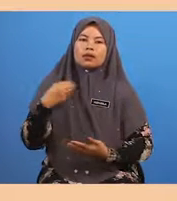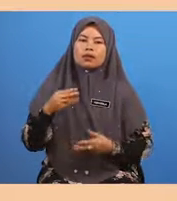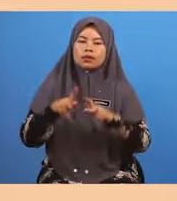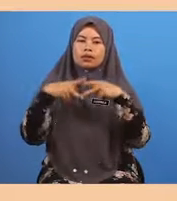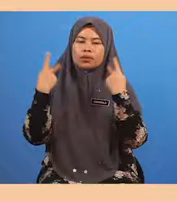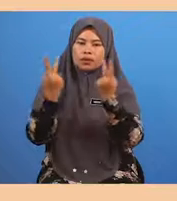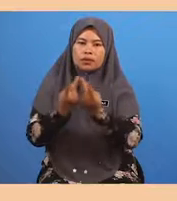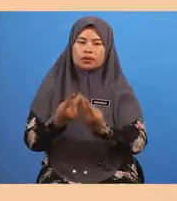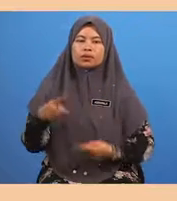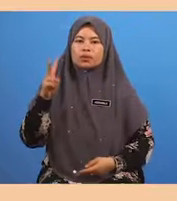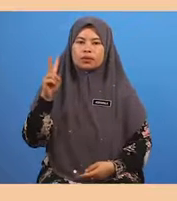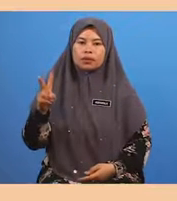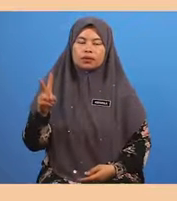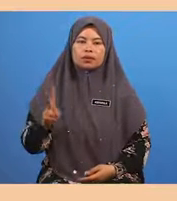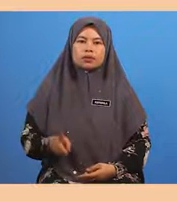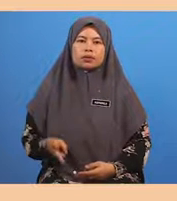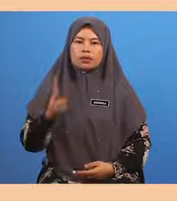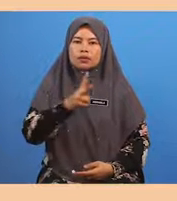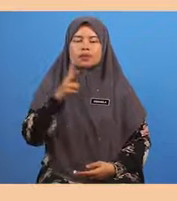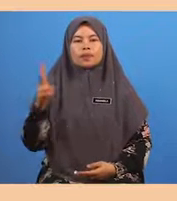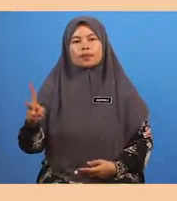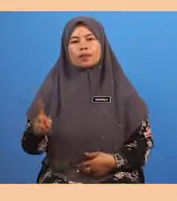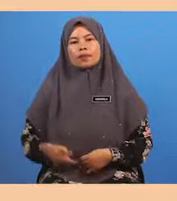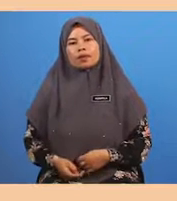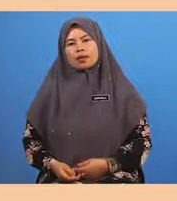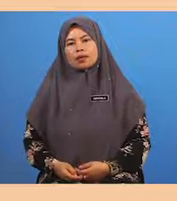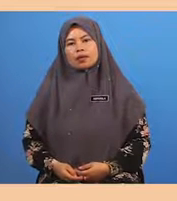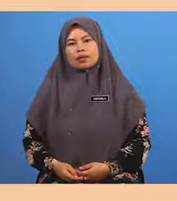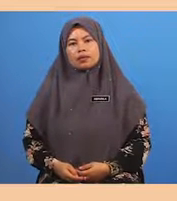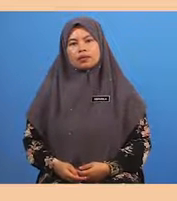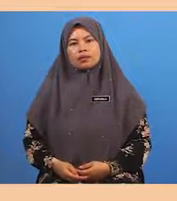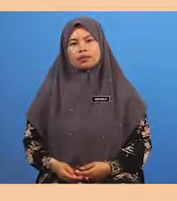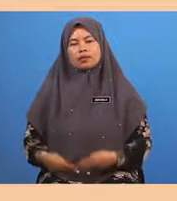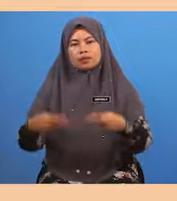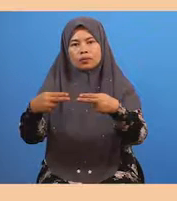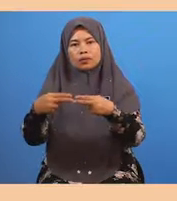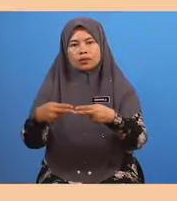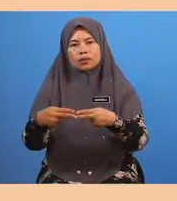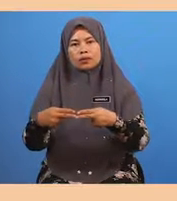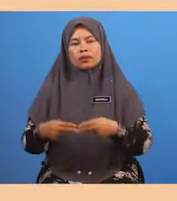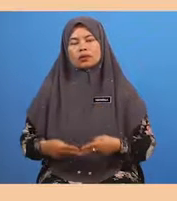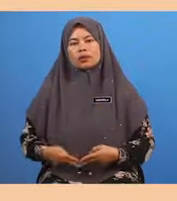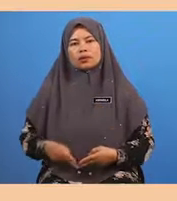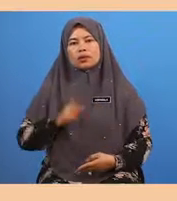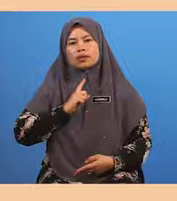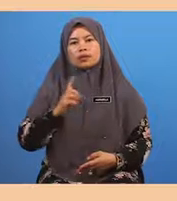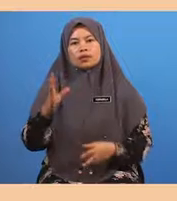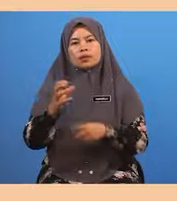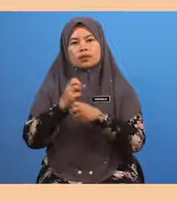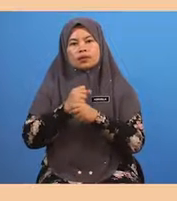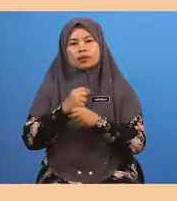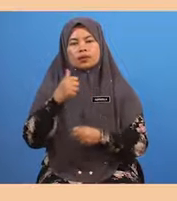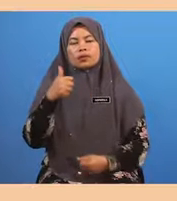keluarga kedua belah pihak. Dengan ini, hubungan ukhuwah Islamiah akan terjalin dengan lebih erat lagi.